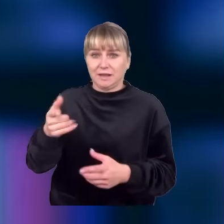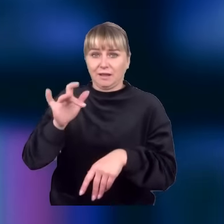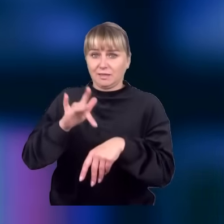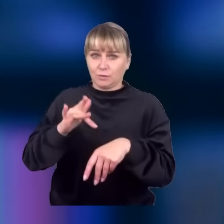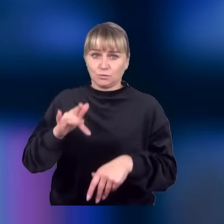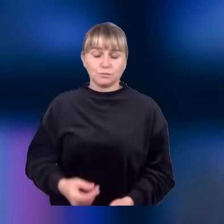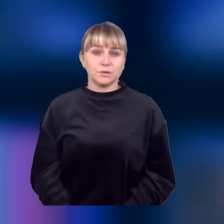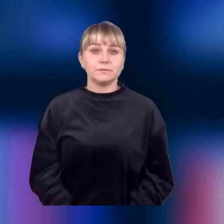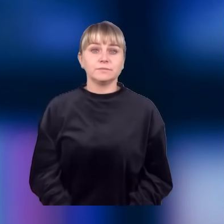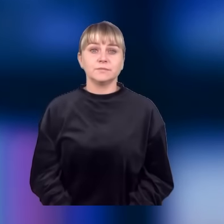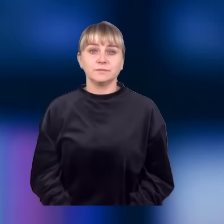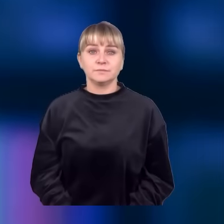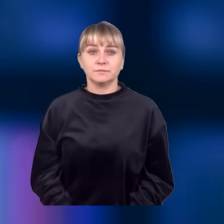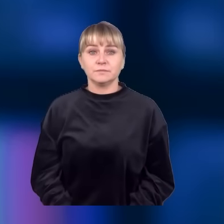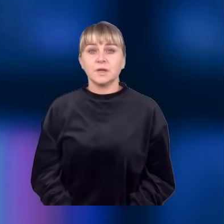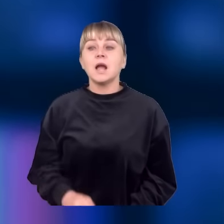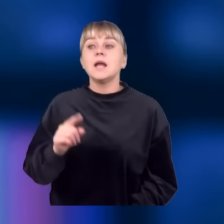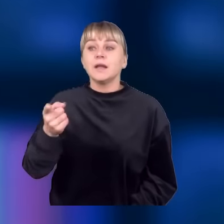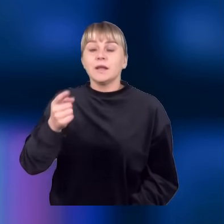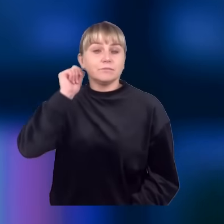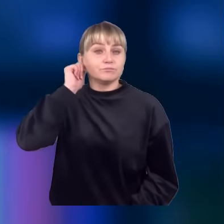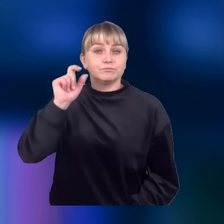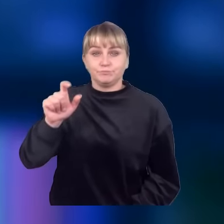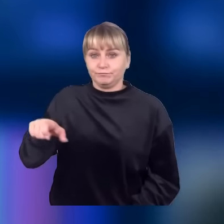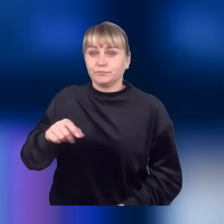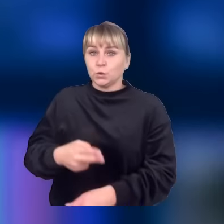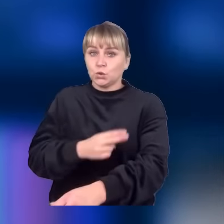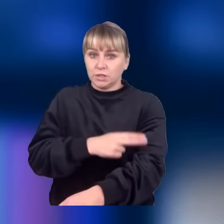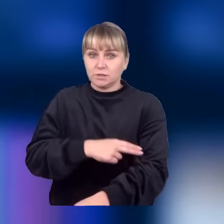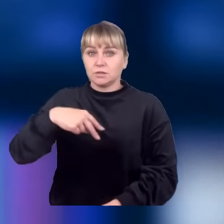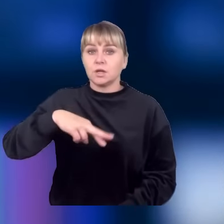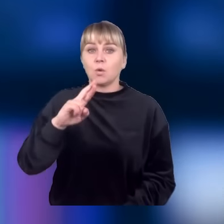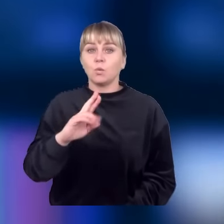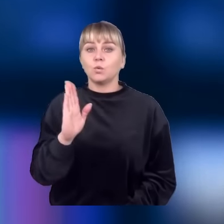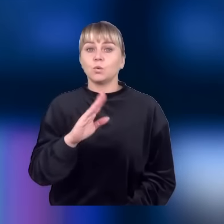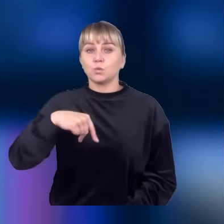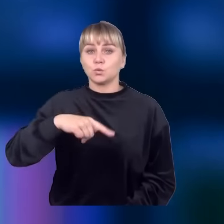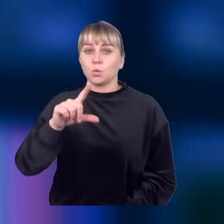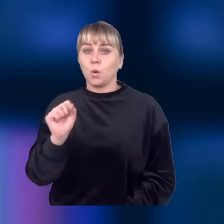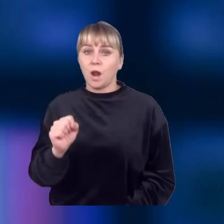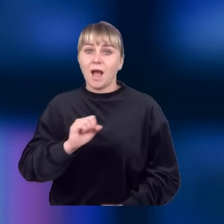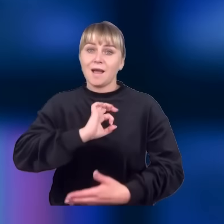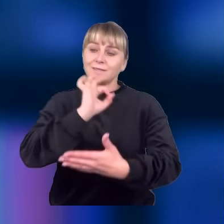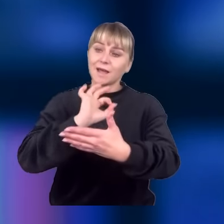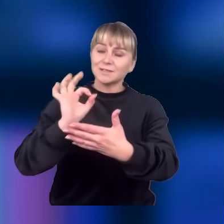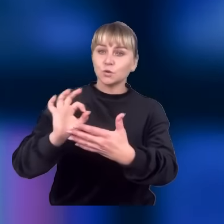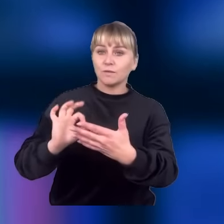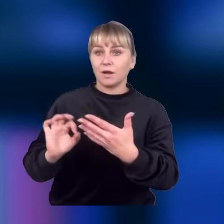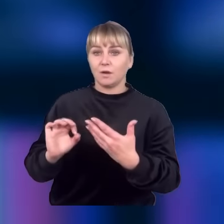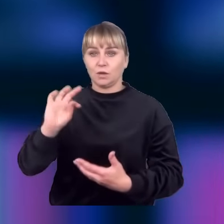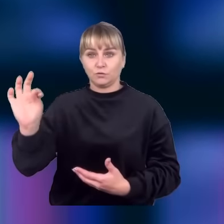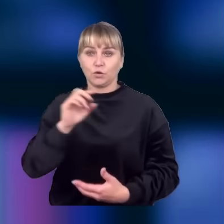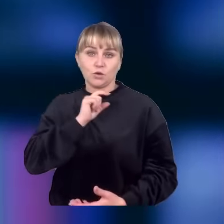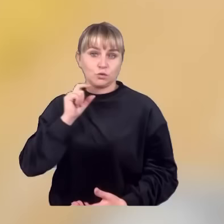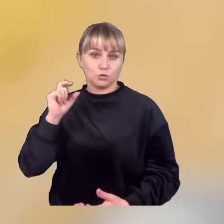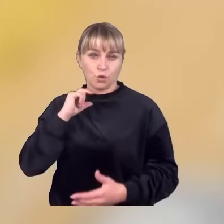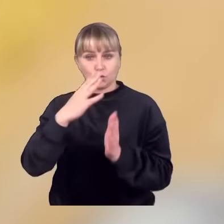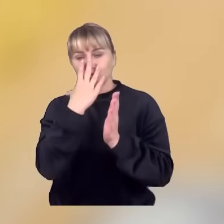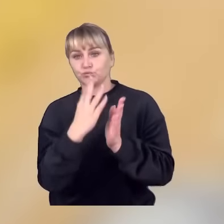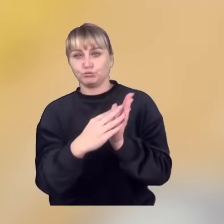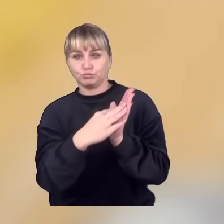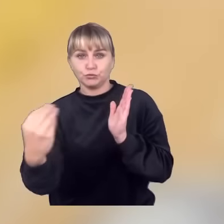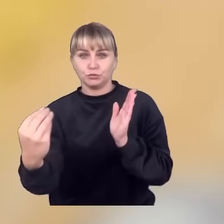Jedna z więzionych urzędniczek, pani Urszula, namalowała w areszcie śledczym księdza Michała. Zobaczmy.